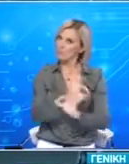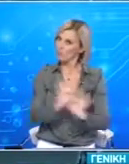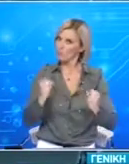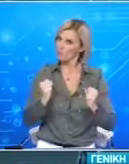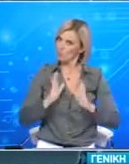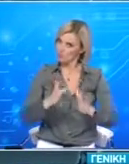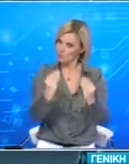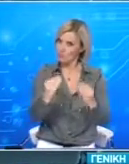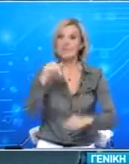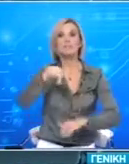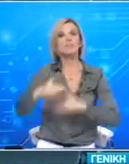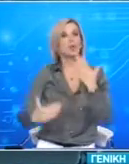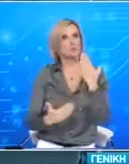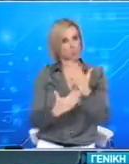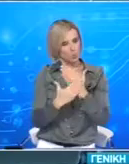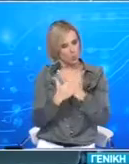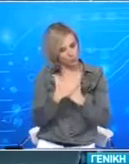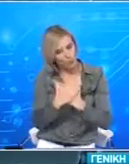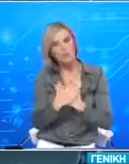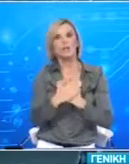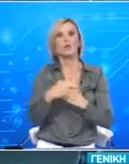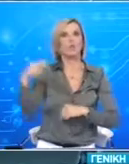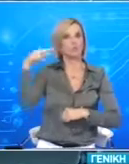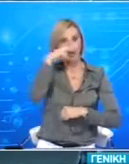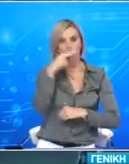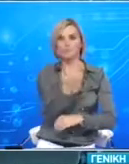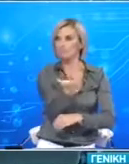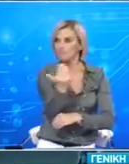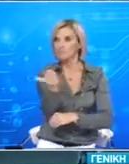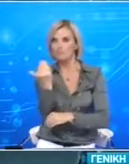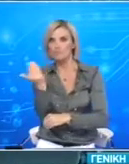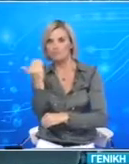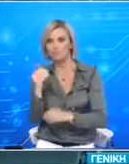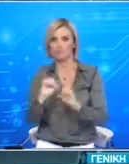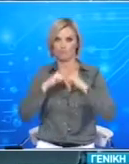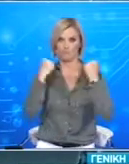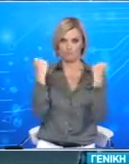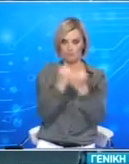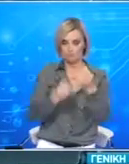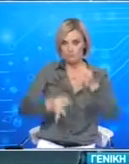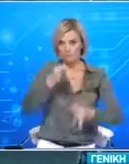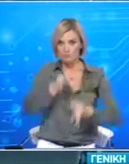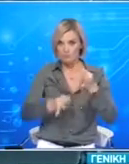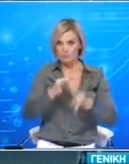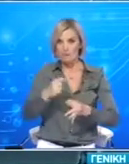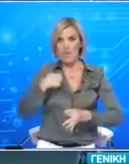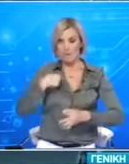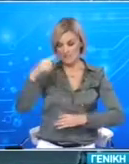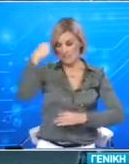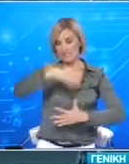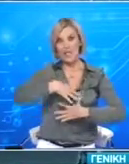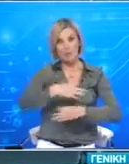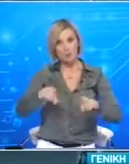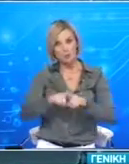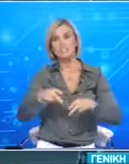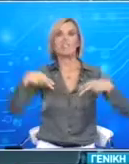σήμερα το πρωί πραγματοποιήθηκε σύσκεψη στο Μέγαρο Μαξίμου υπό τον Πρωθυπουργό και μεταβήκαμε στη Λέσβο άμεσα κυβερνητικό κλιμάκιο με τον Υπουργό